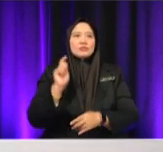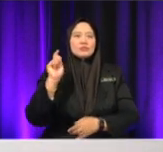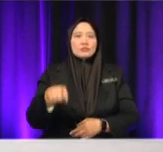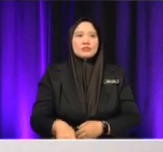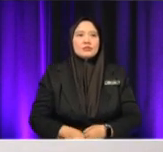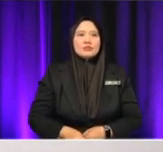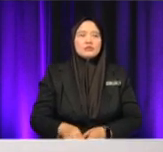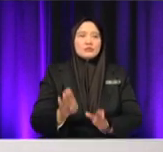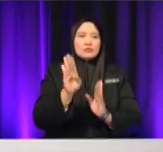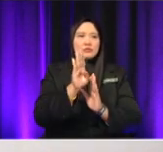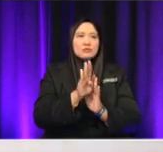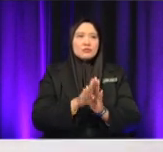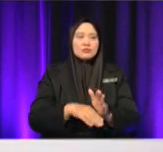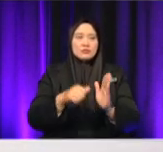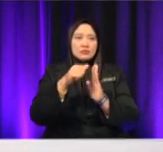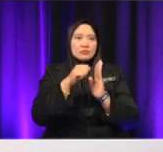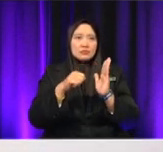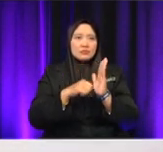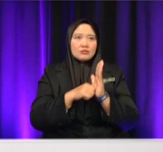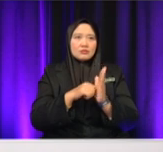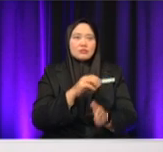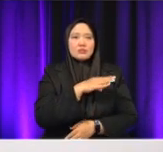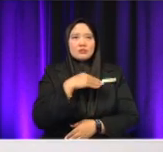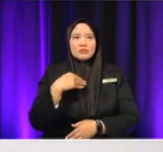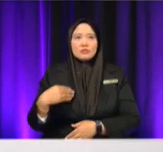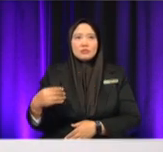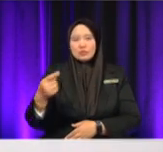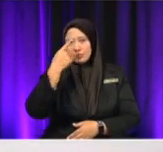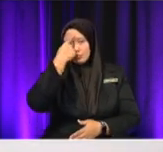dari segi akhlak inilah cegah dapat dikemukakan